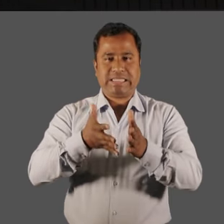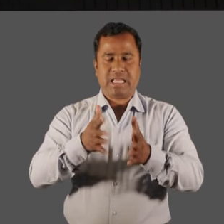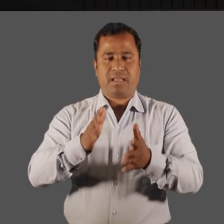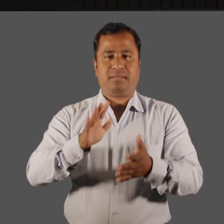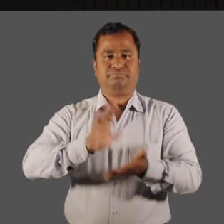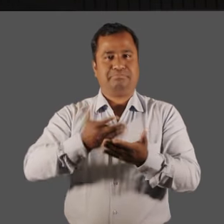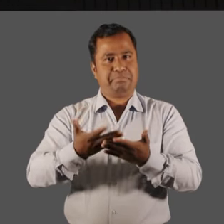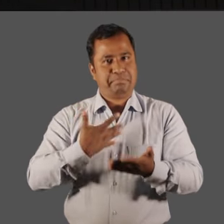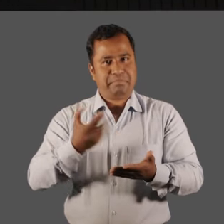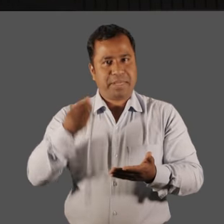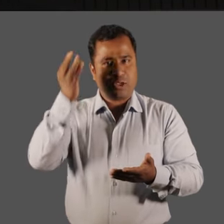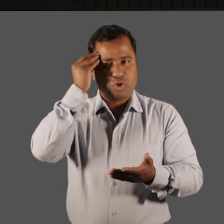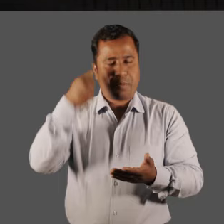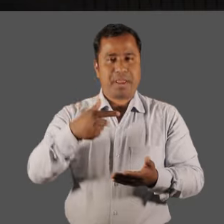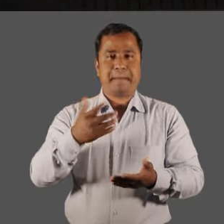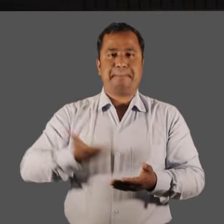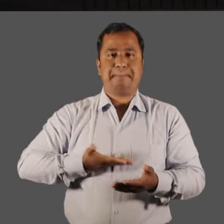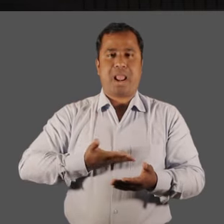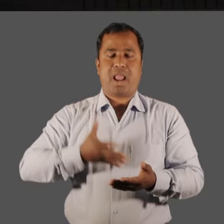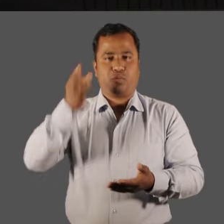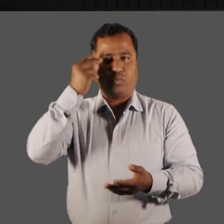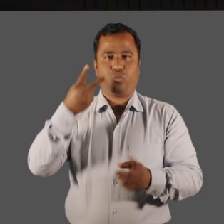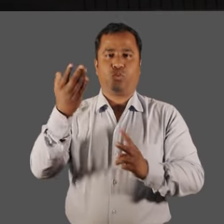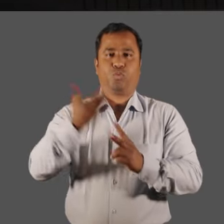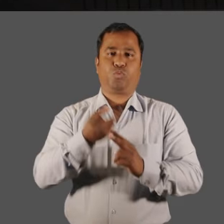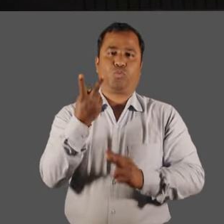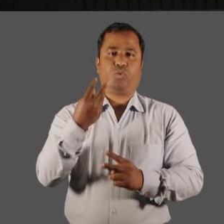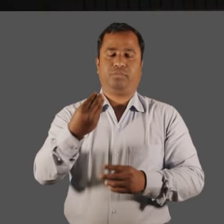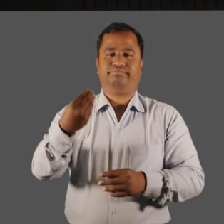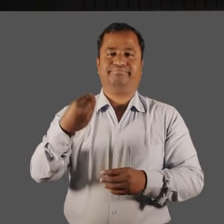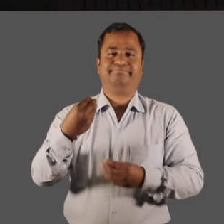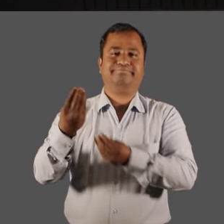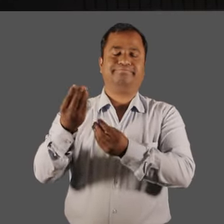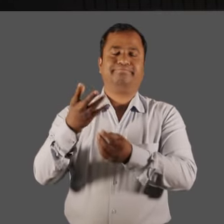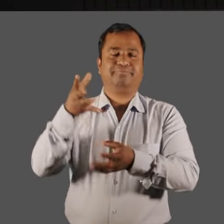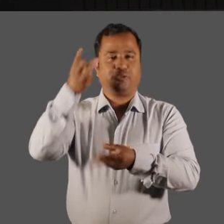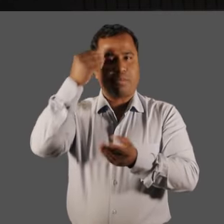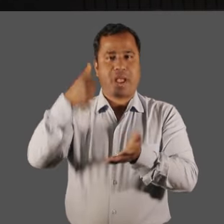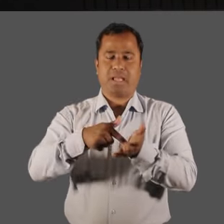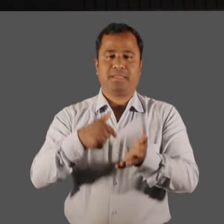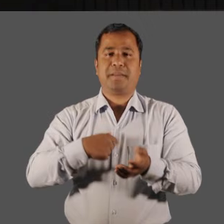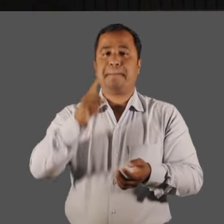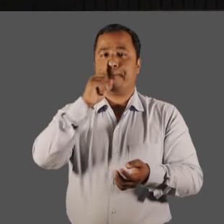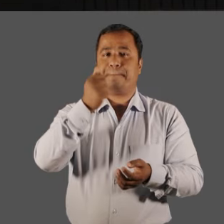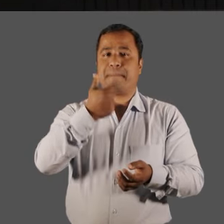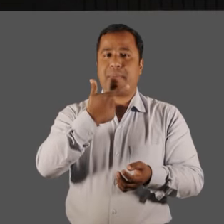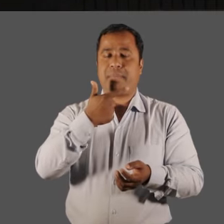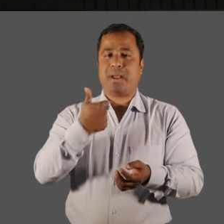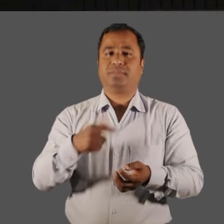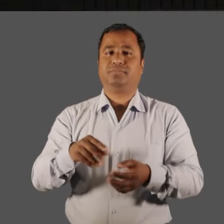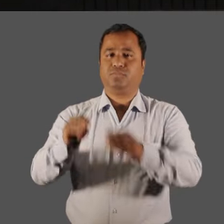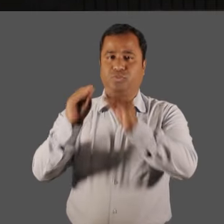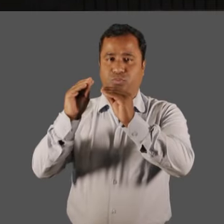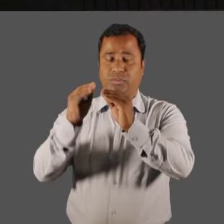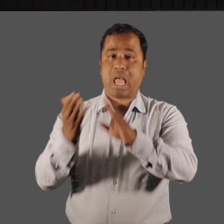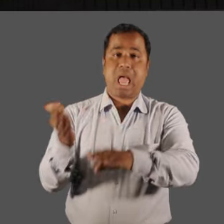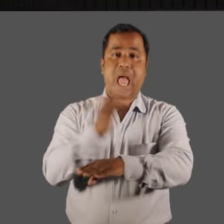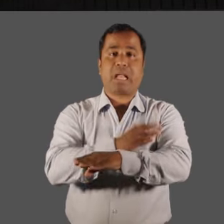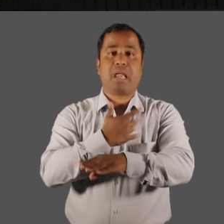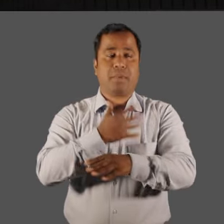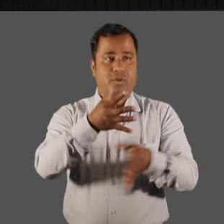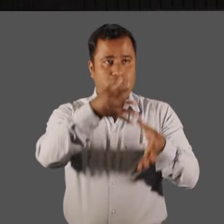জানি, বাংলাও জানি। তো সাইন ল্যাঙ্গুয়েজ জানার কারণে ফ্যামিলির অনেক, মানে আমার বাবা-মাকে জানানোর জন্য তো আসলে আগে আমাকে জানতে